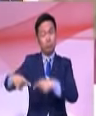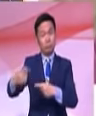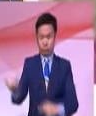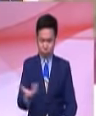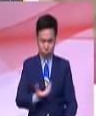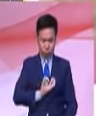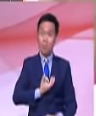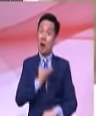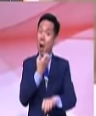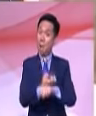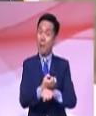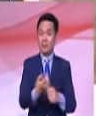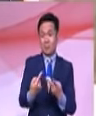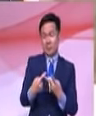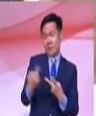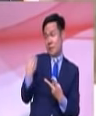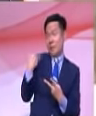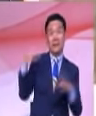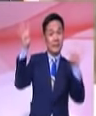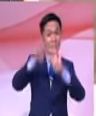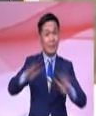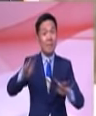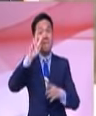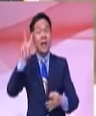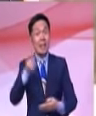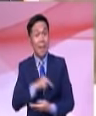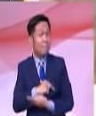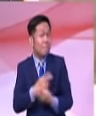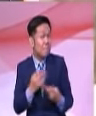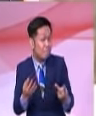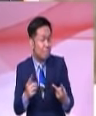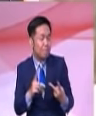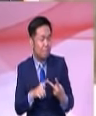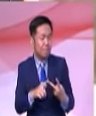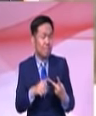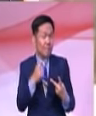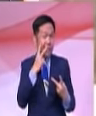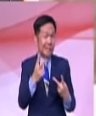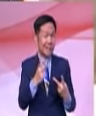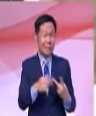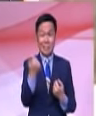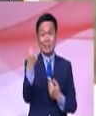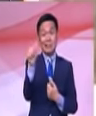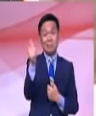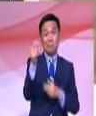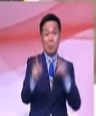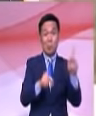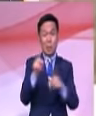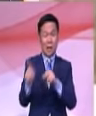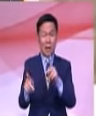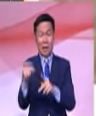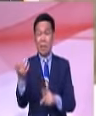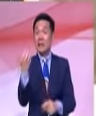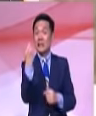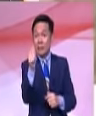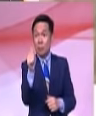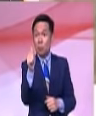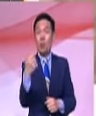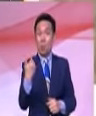kejohanan Temasya SEA Games di Vietnam nanti, akan ada lebih kurang 10 pingat emas yang